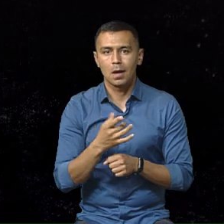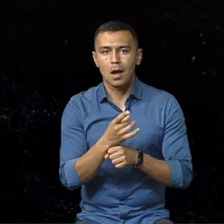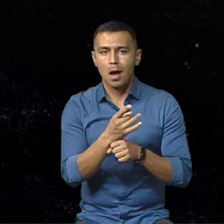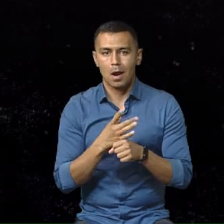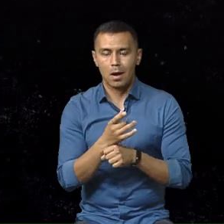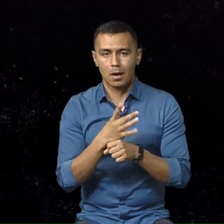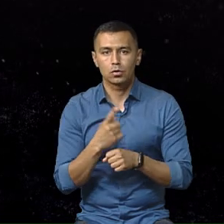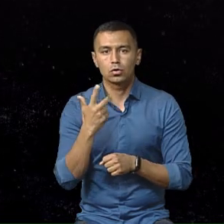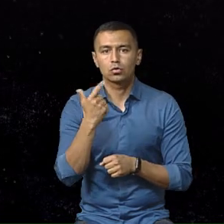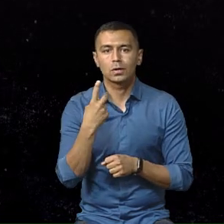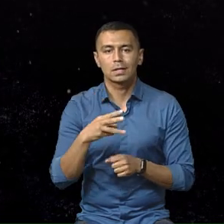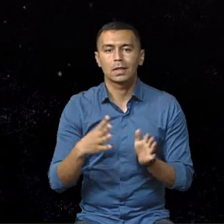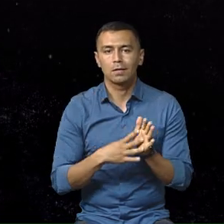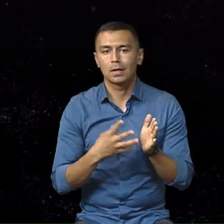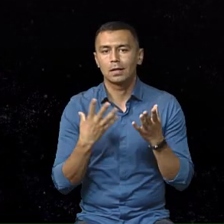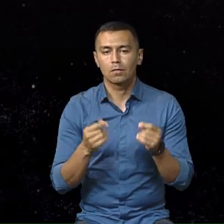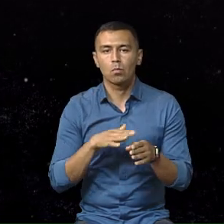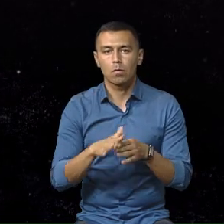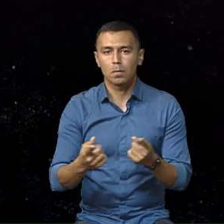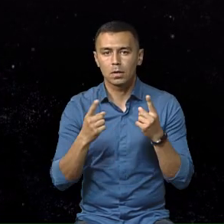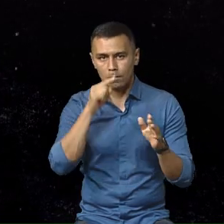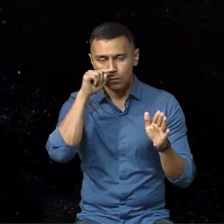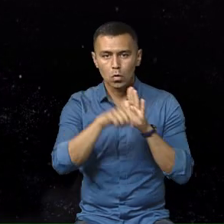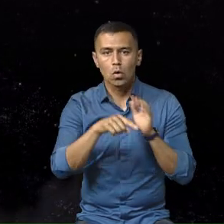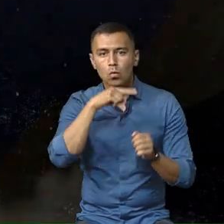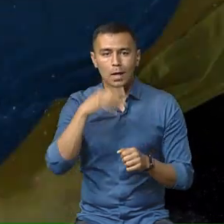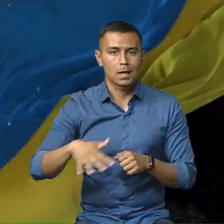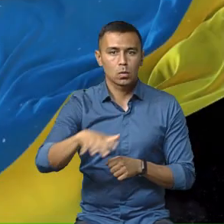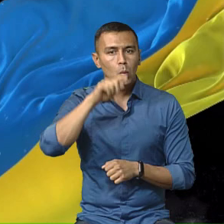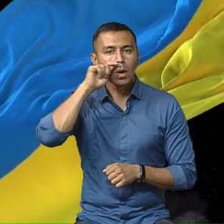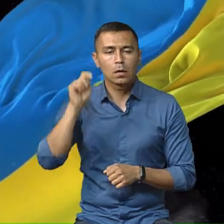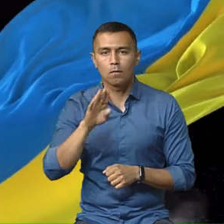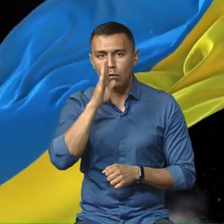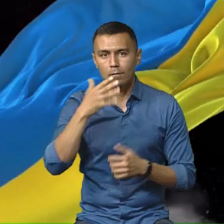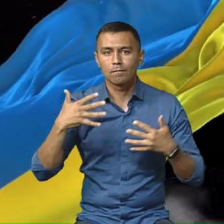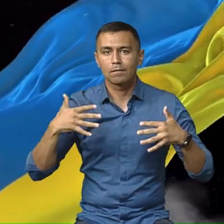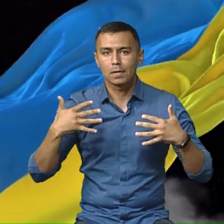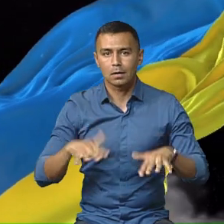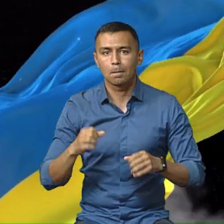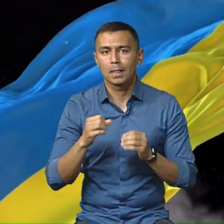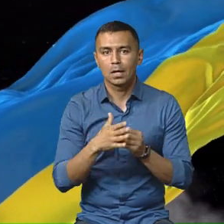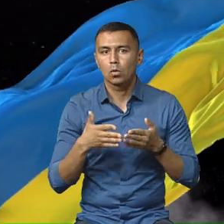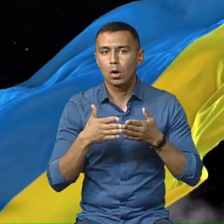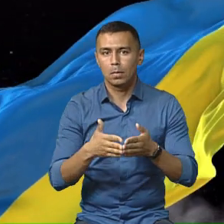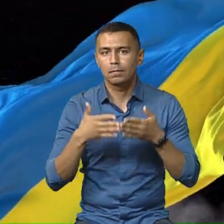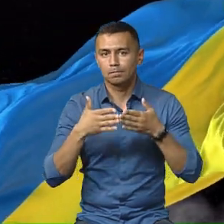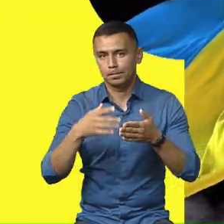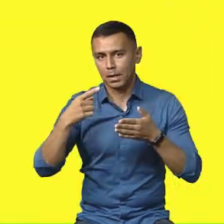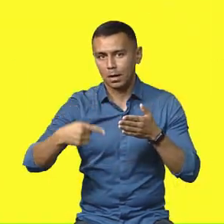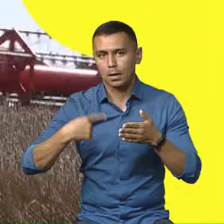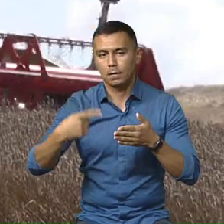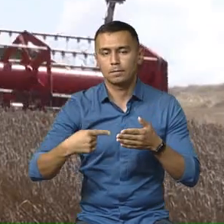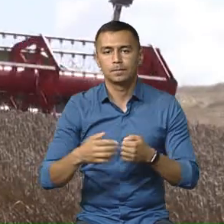За 139 днів повномасштабного вторгнення Росії на територію України ворог втратив 15 кораблів та катерів.